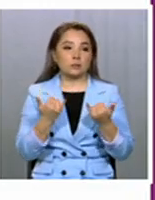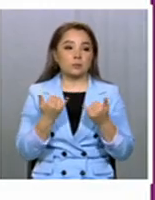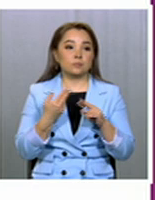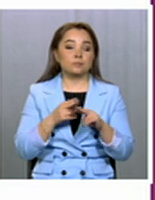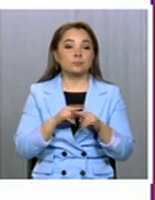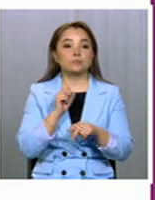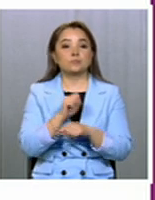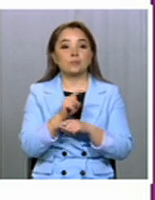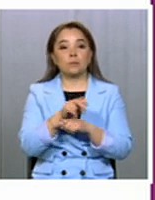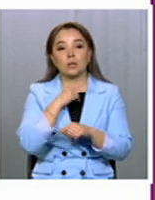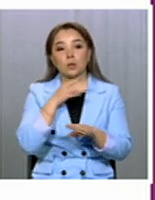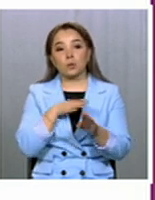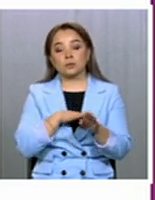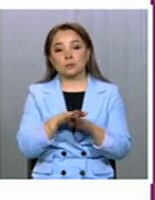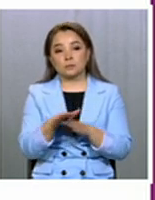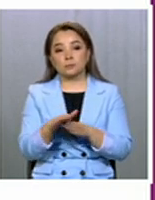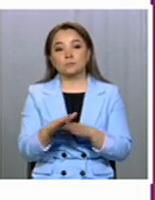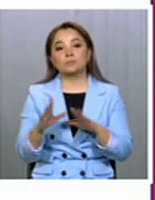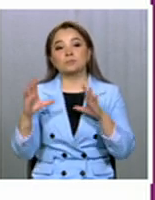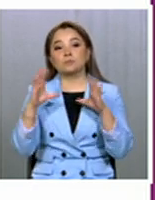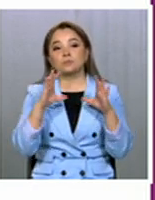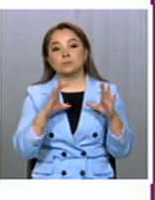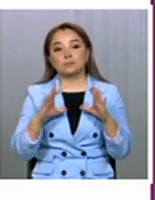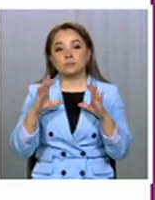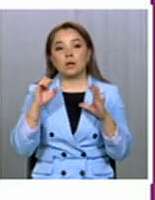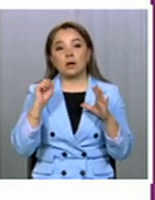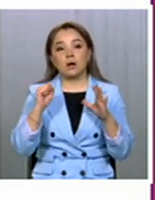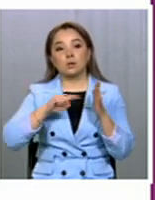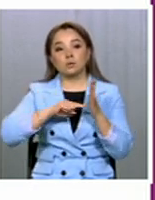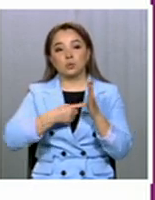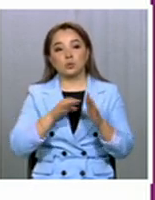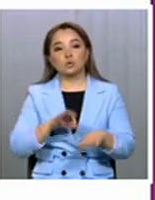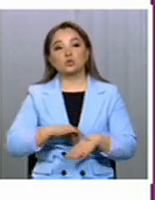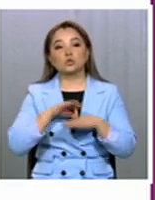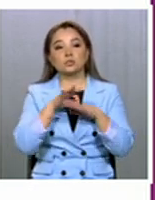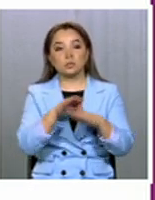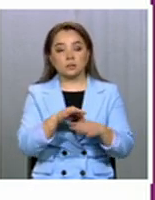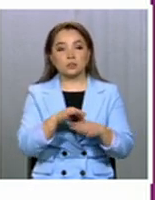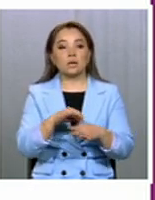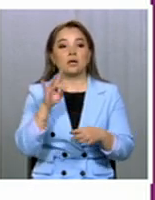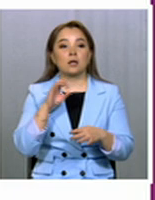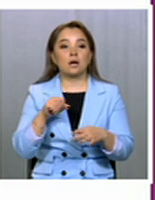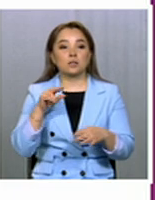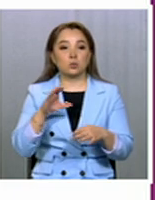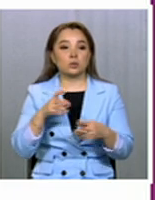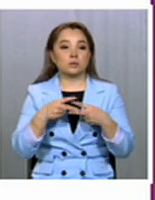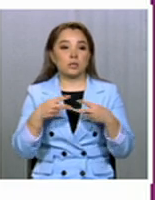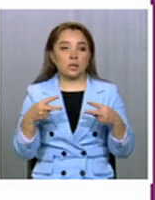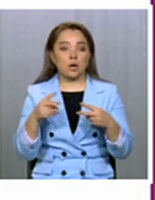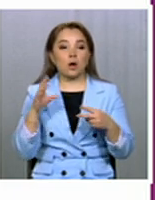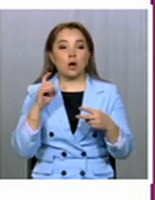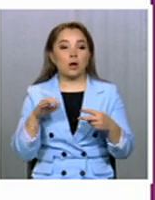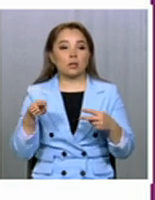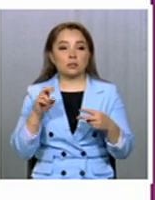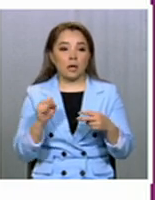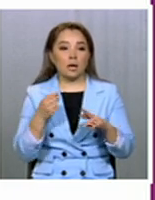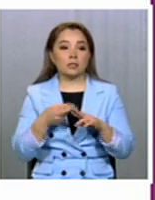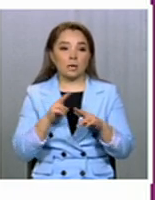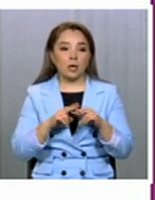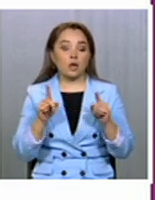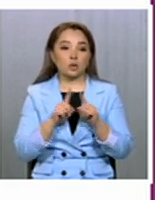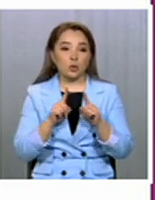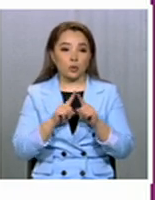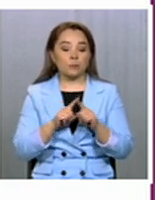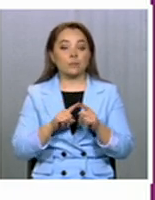тапсырма орындайық. Шеңбердің А нүктесінен жүргізілген радиусқа тең хорда осы нүктеден